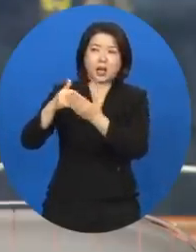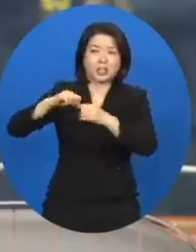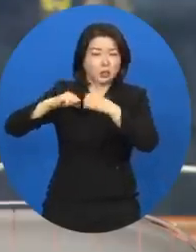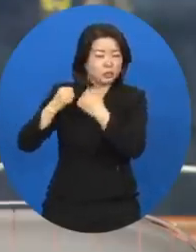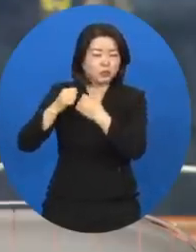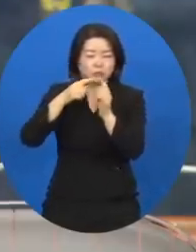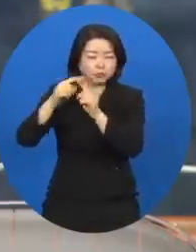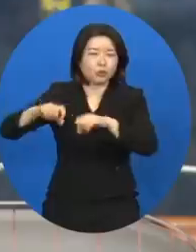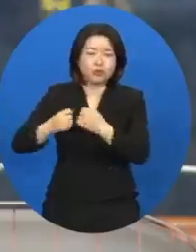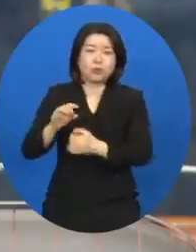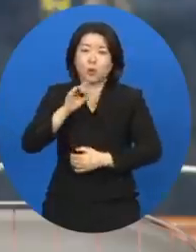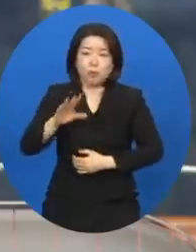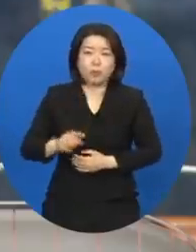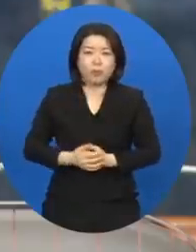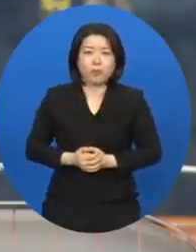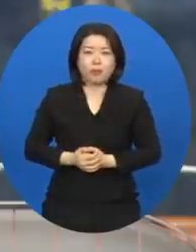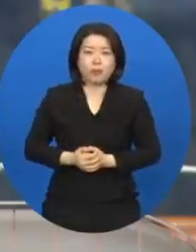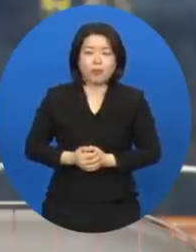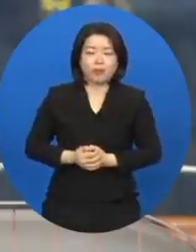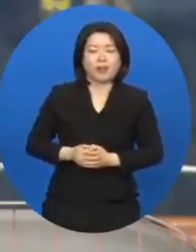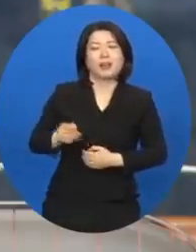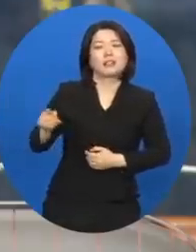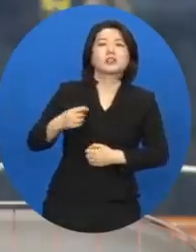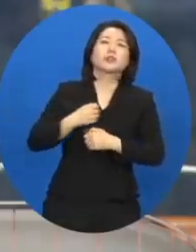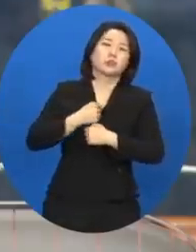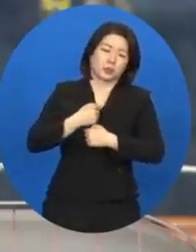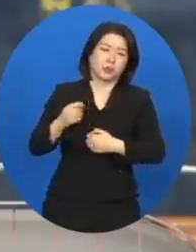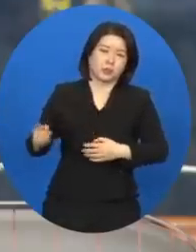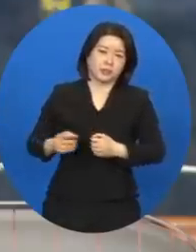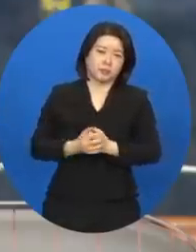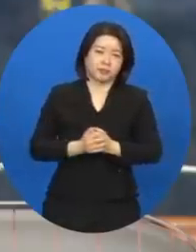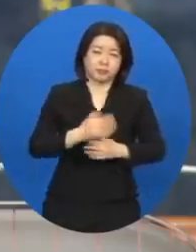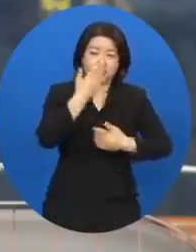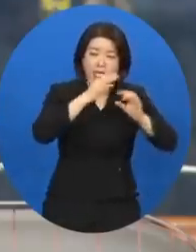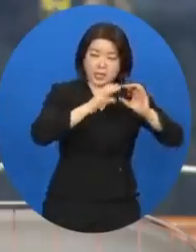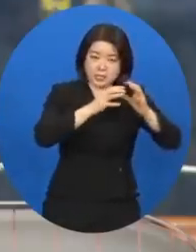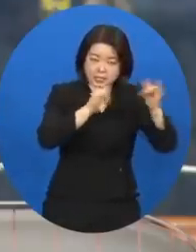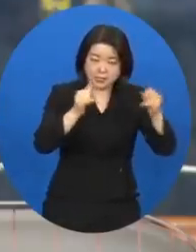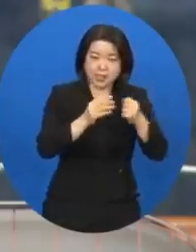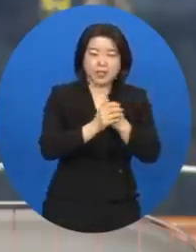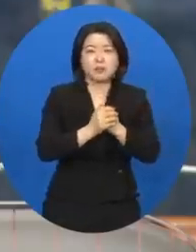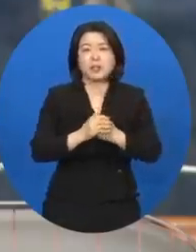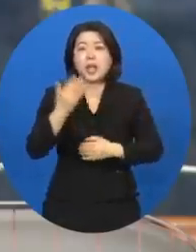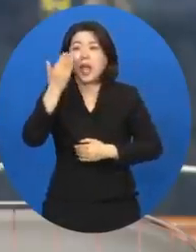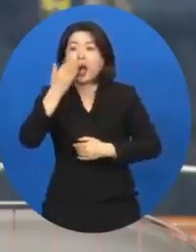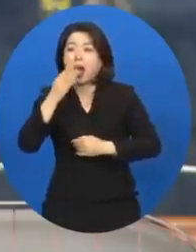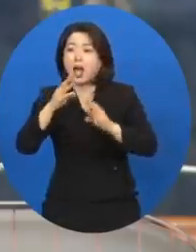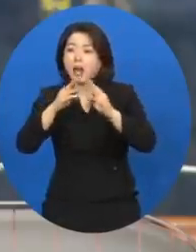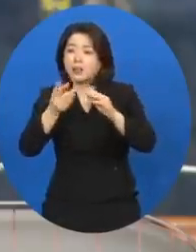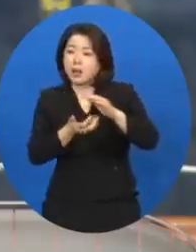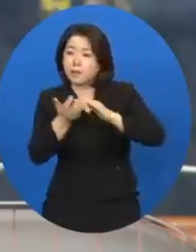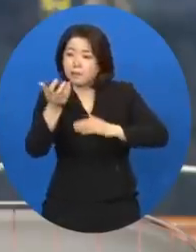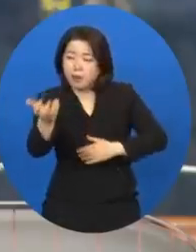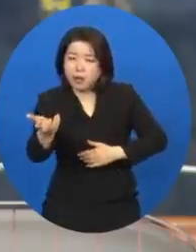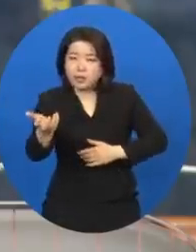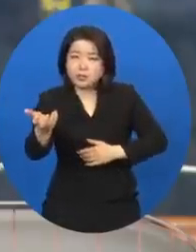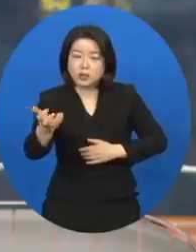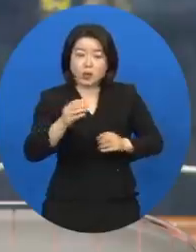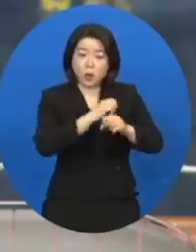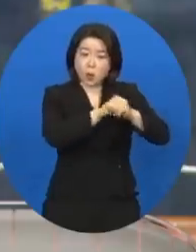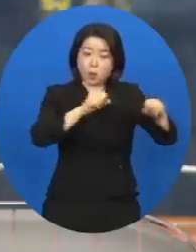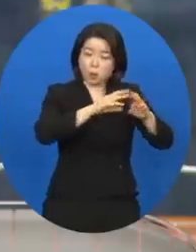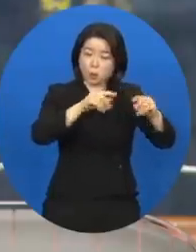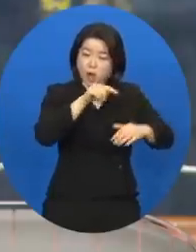결국 이스라엘 백성들이 가나안 땅 들어가서 광야에 있을 때하고 믿음이 달라졌기 때문에 결국 그들은